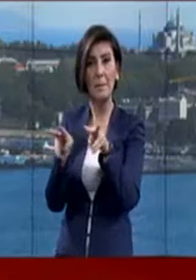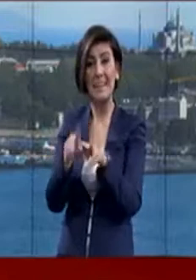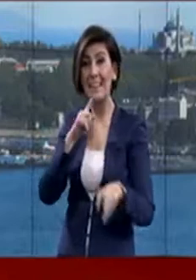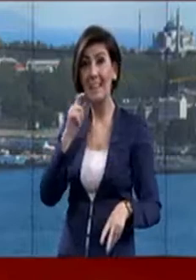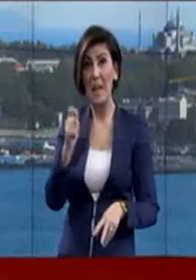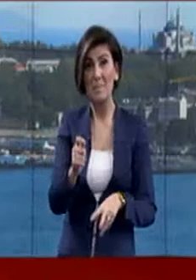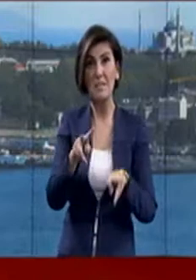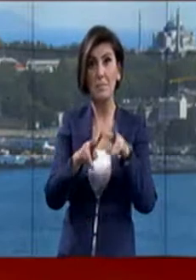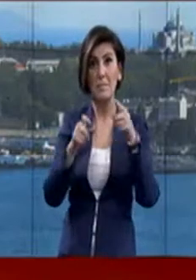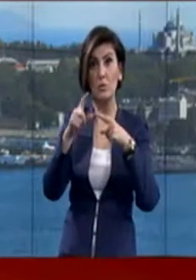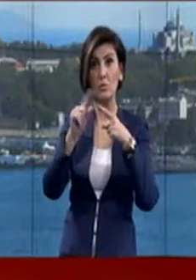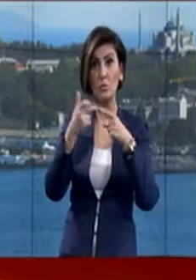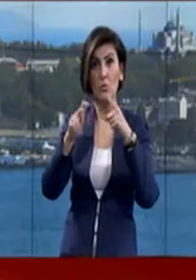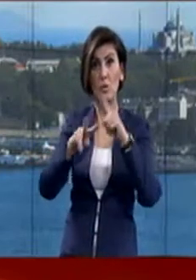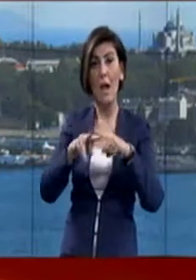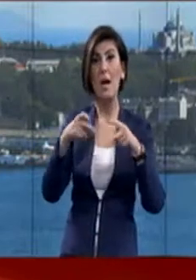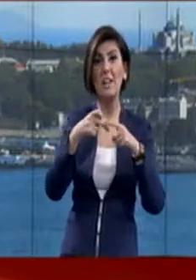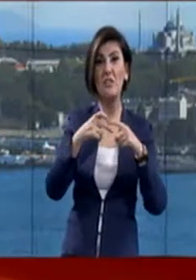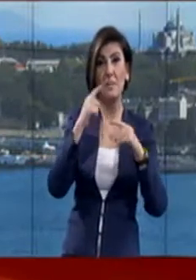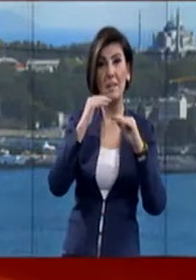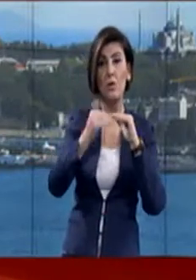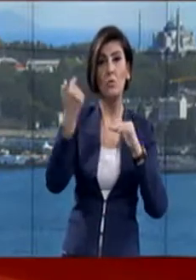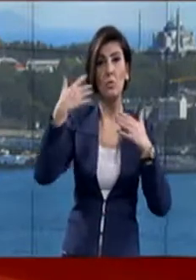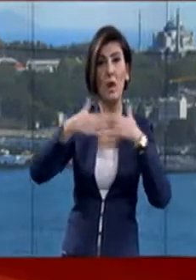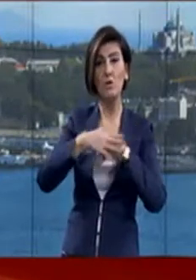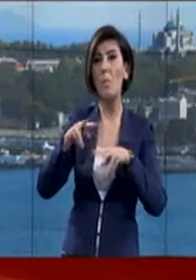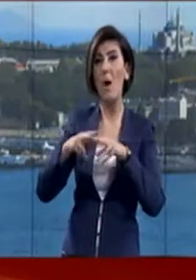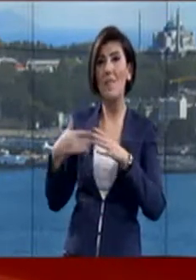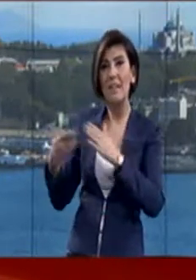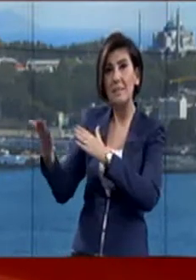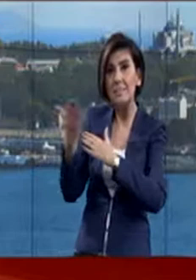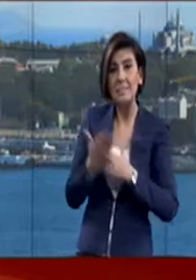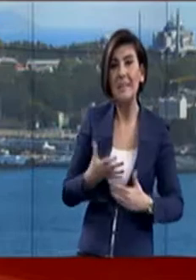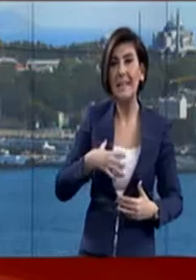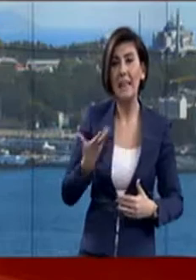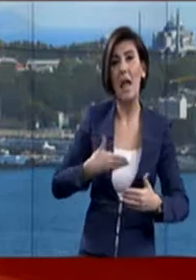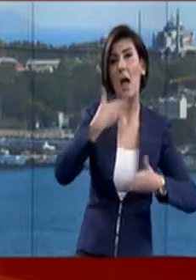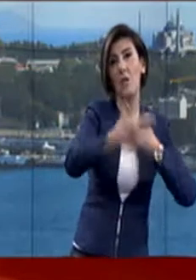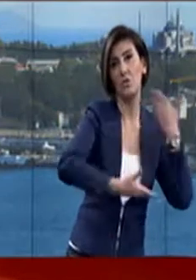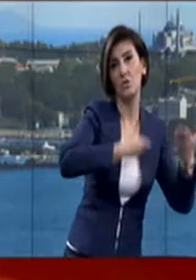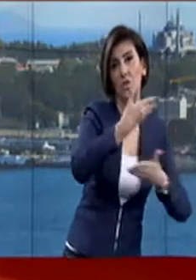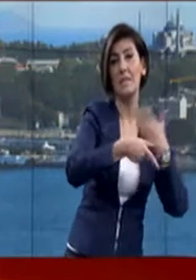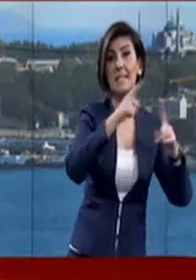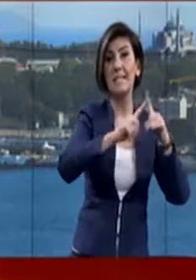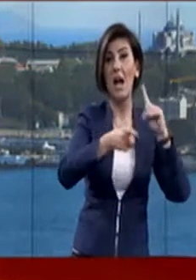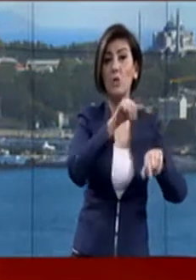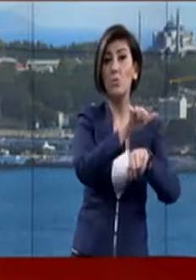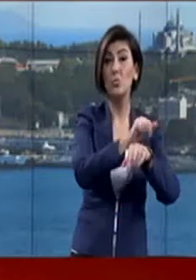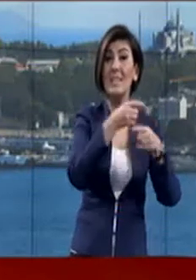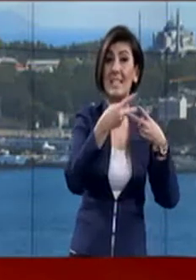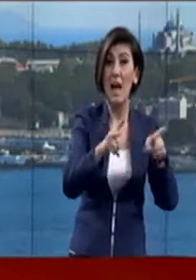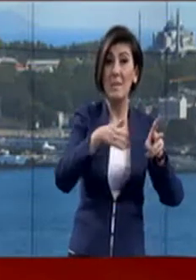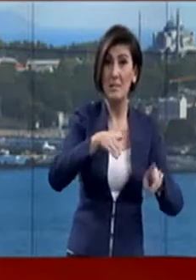rejim heyetine dün akşam muhalefetin kendisine sunduğu talepleri iletecek. Bu talepler siyasi tutukluların serbest